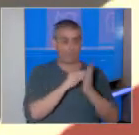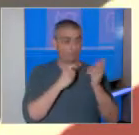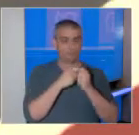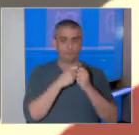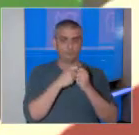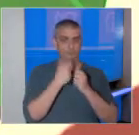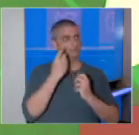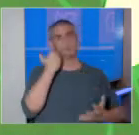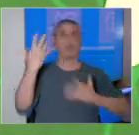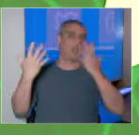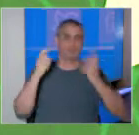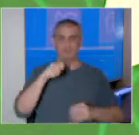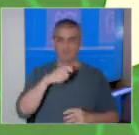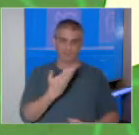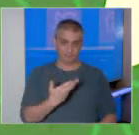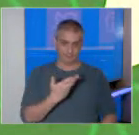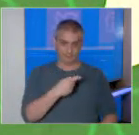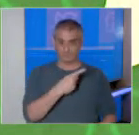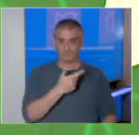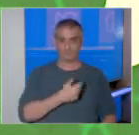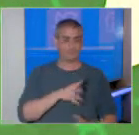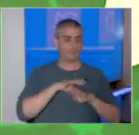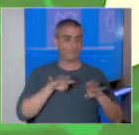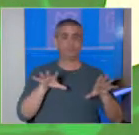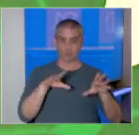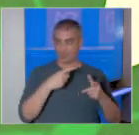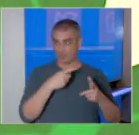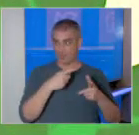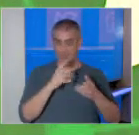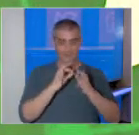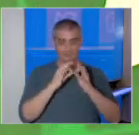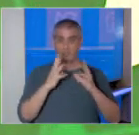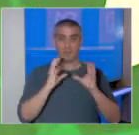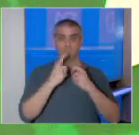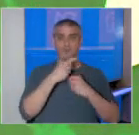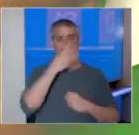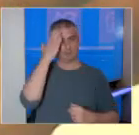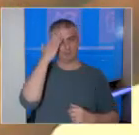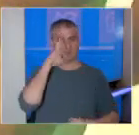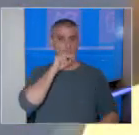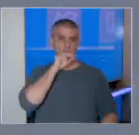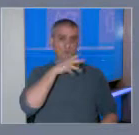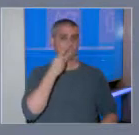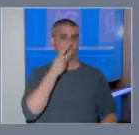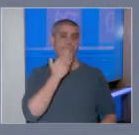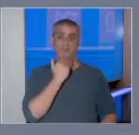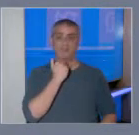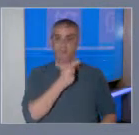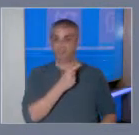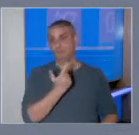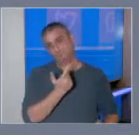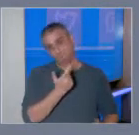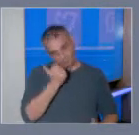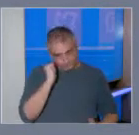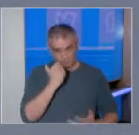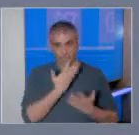נהיה סנסציה בכנסת, אם תרצו, וברשתות החברתיות על בקיאותו בשפה העברית,